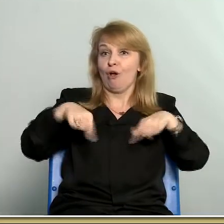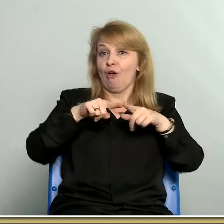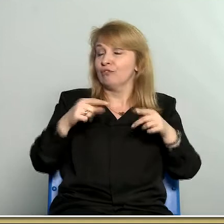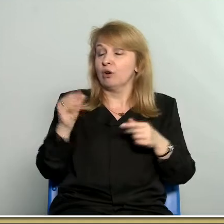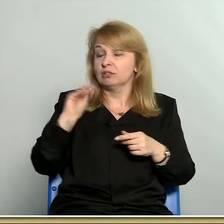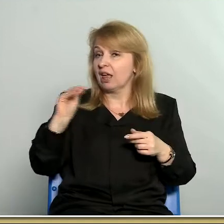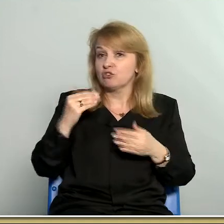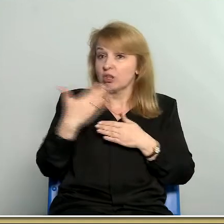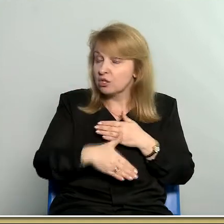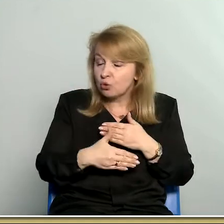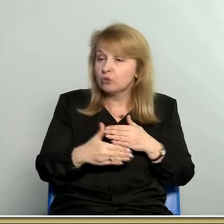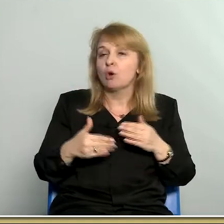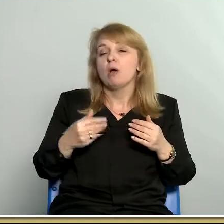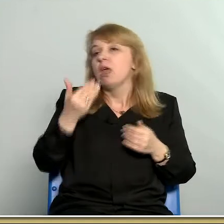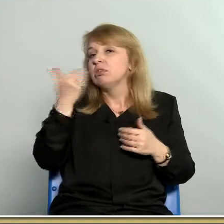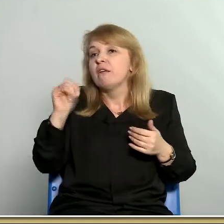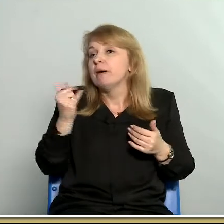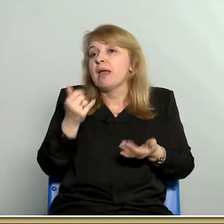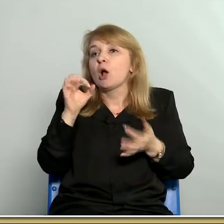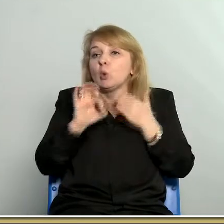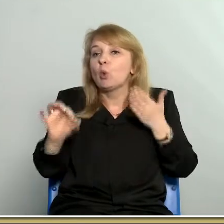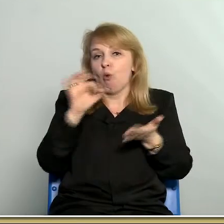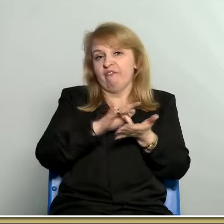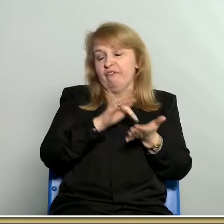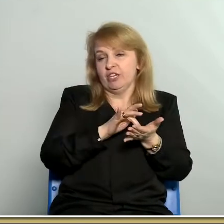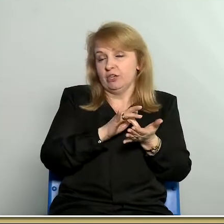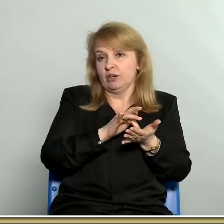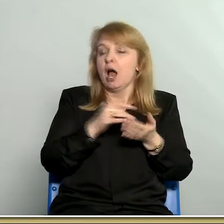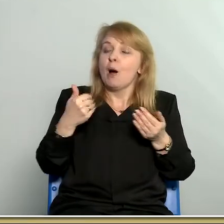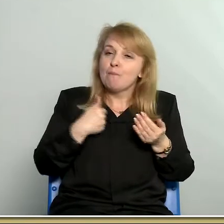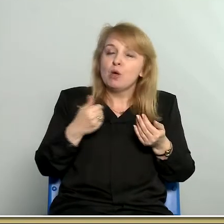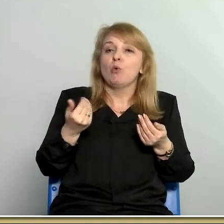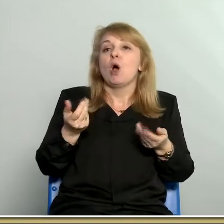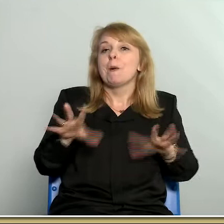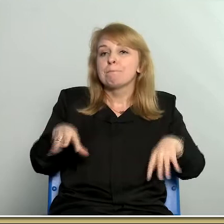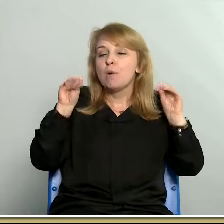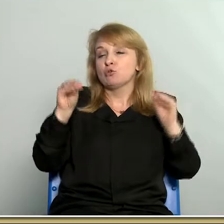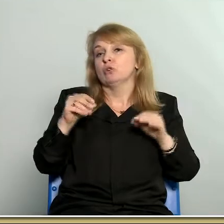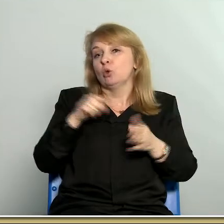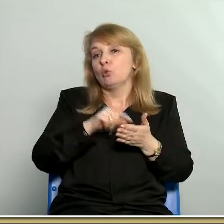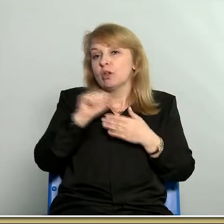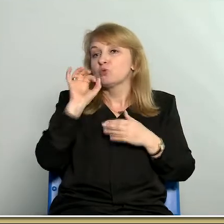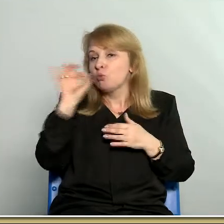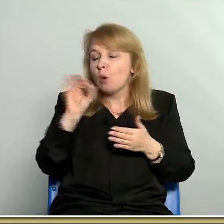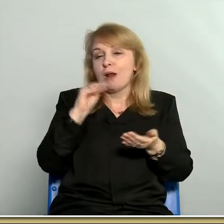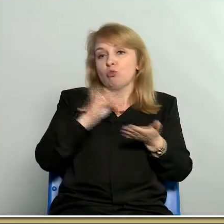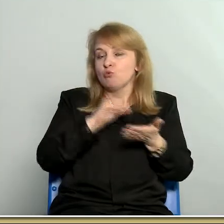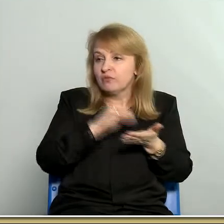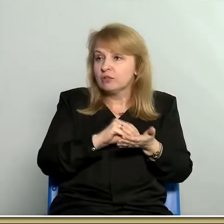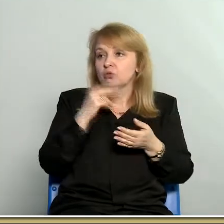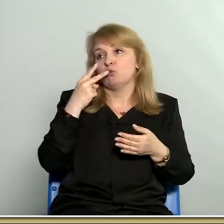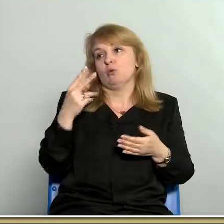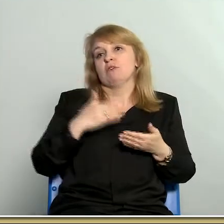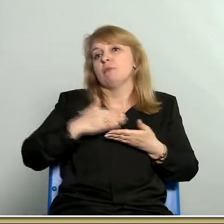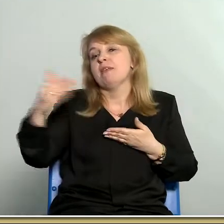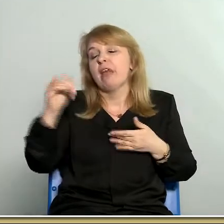jeszcze nie został zrealizowany ostatecznie, ale będzie to dobry pilotaż, dobre doświadczenie, patrząc na